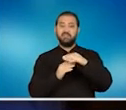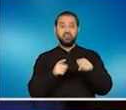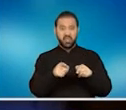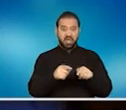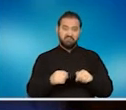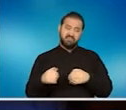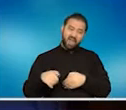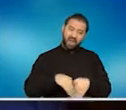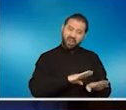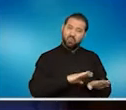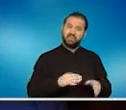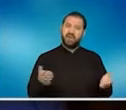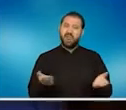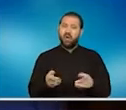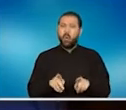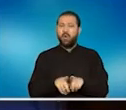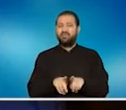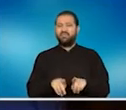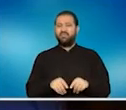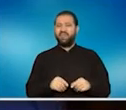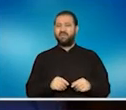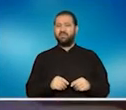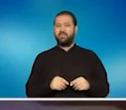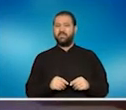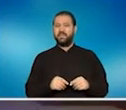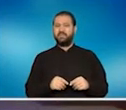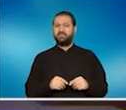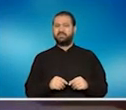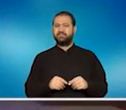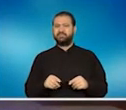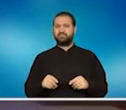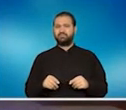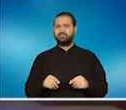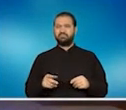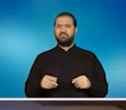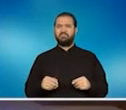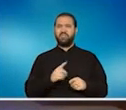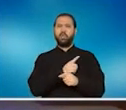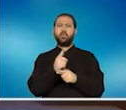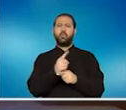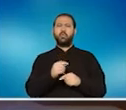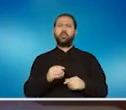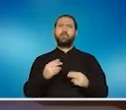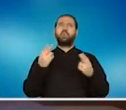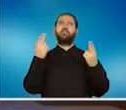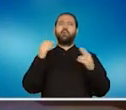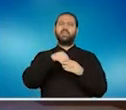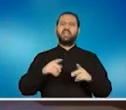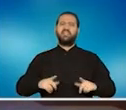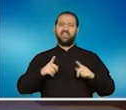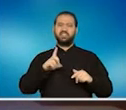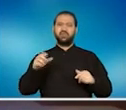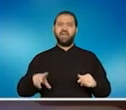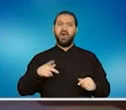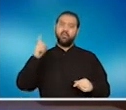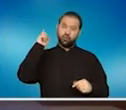a renunțat la orice fel de festivism. A fost obligat la 25 de ani de păstorire